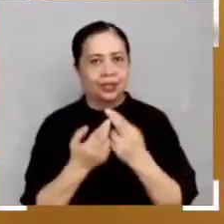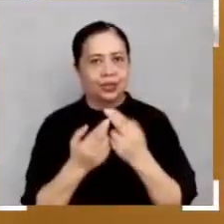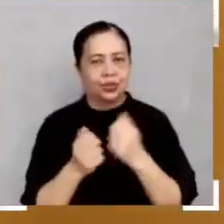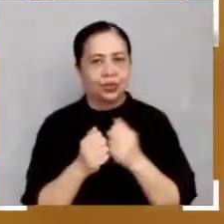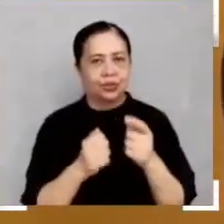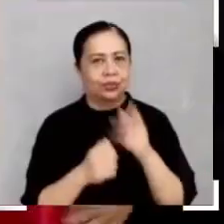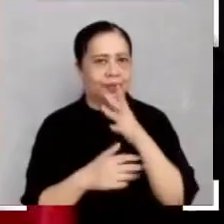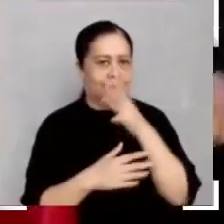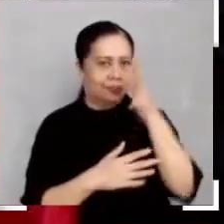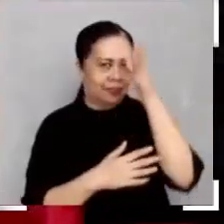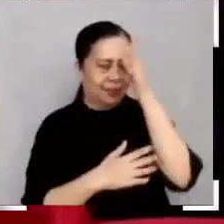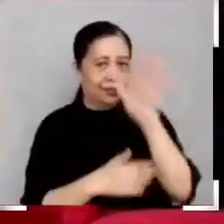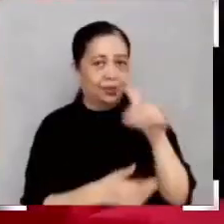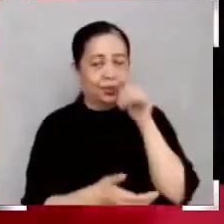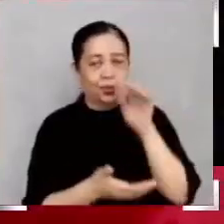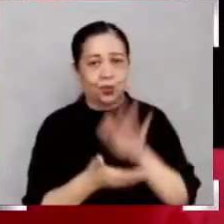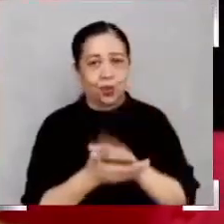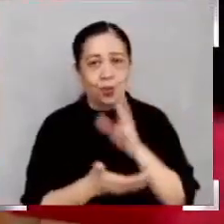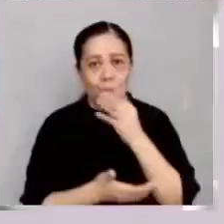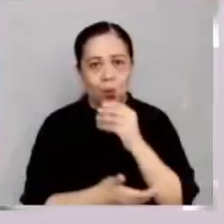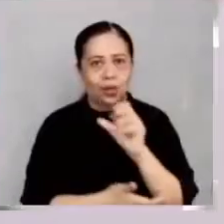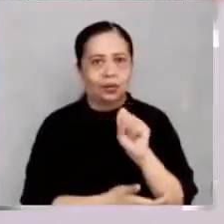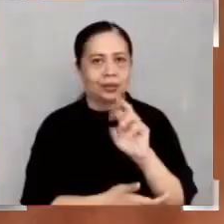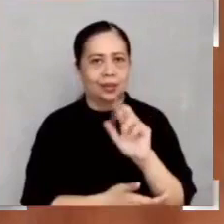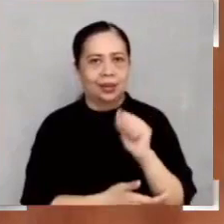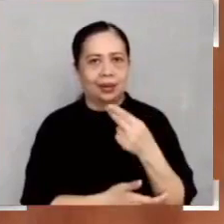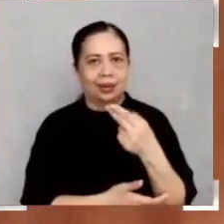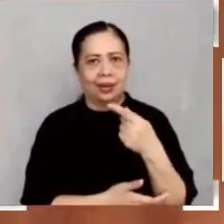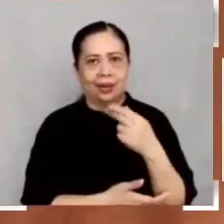magulang ng misis na si Sarah Jeronimo.